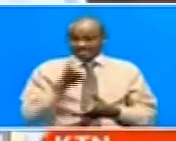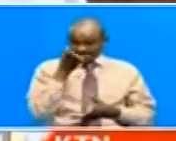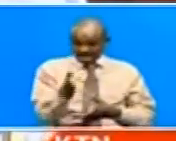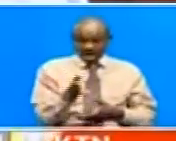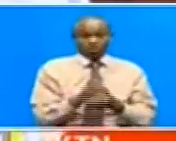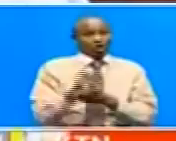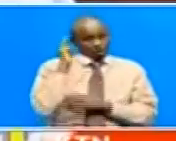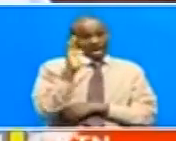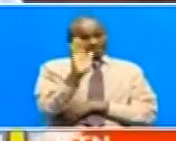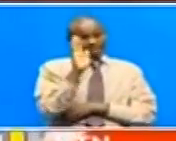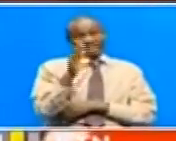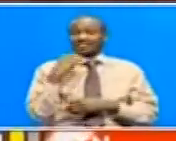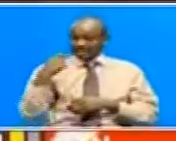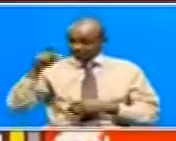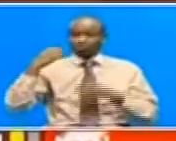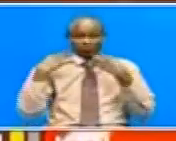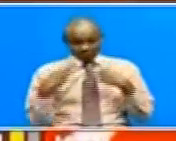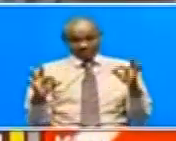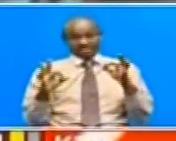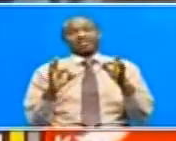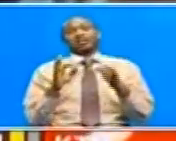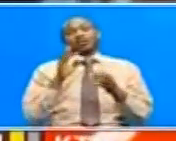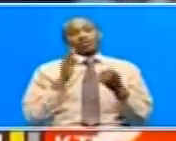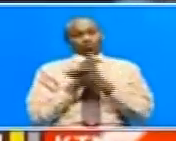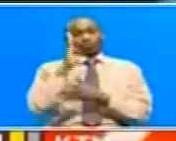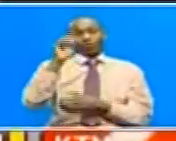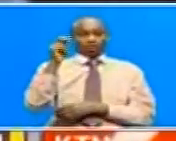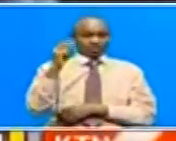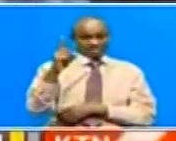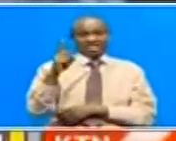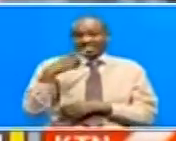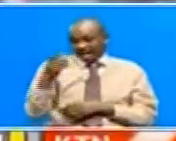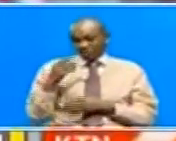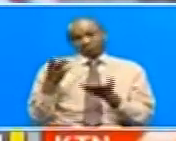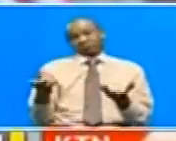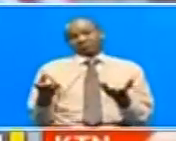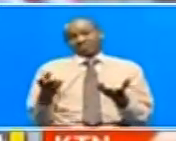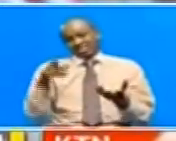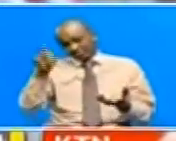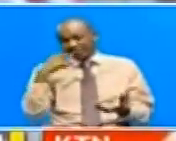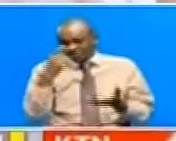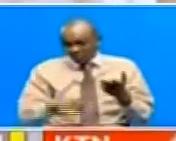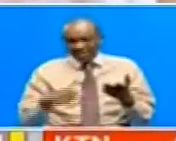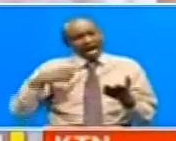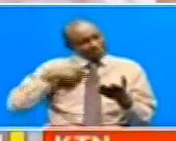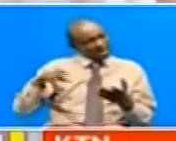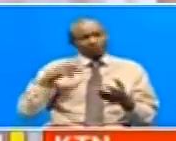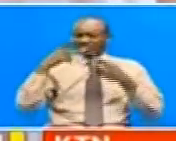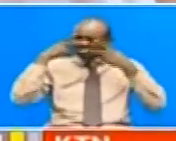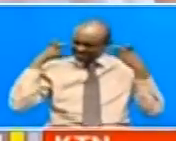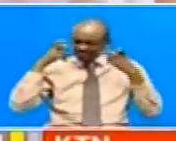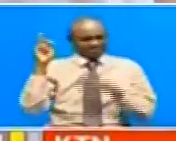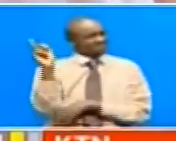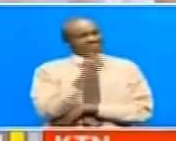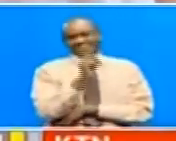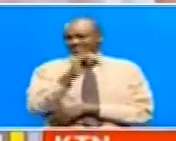Juhudi za wakili wake kutaka achiliwe kwa dhamana ziligonga mwamba, kwani upande wa mashtaka ulidai mashtaka yanayohusu jinamizi la ugaidi